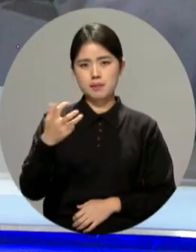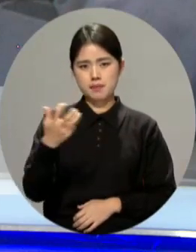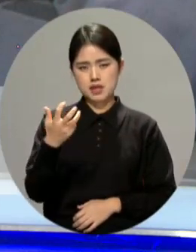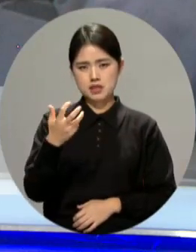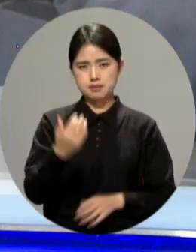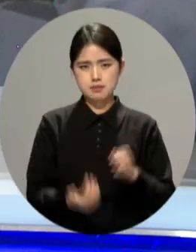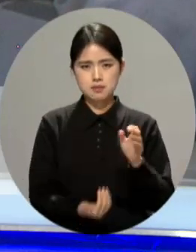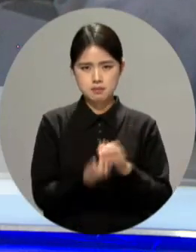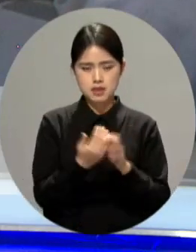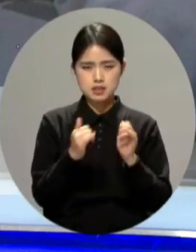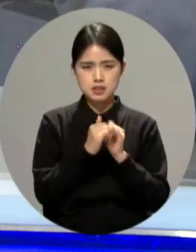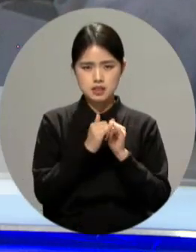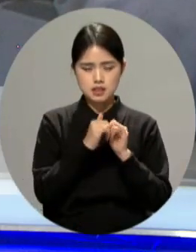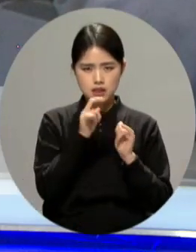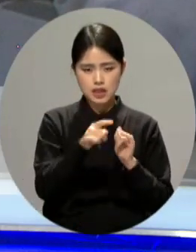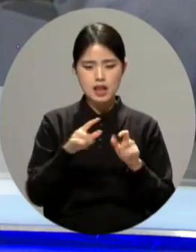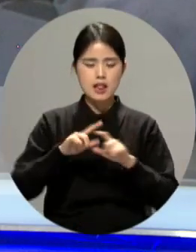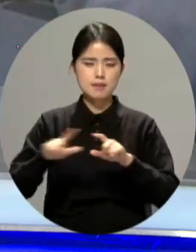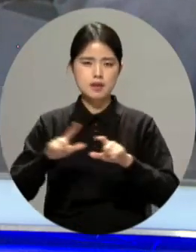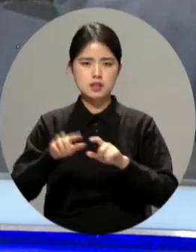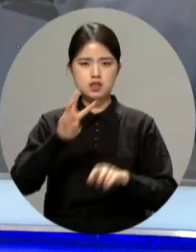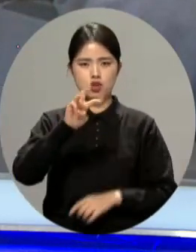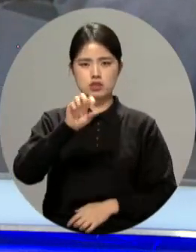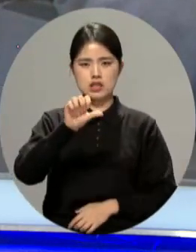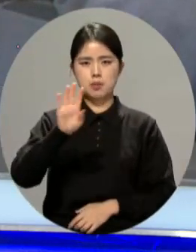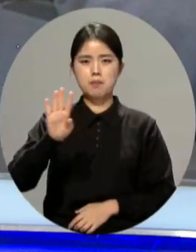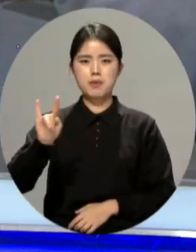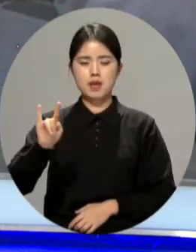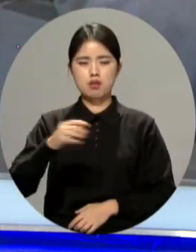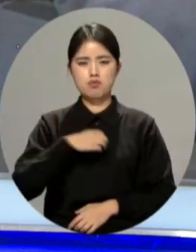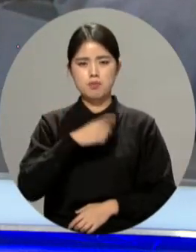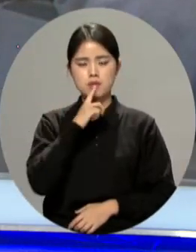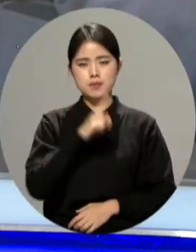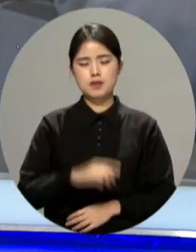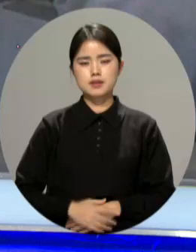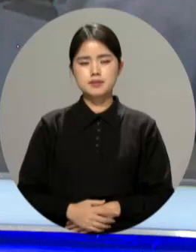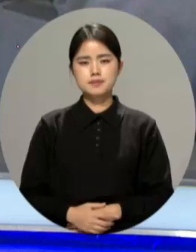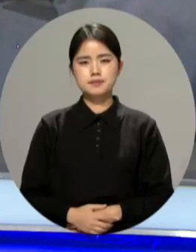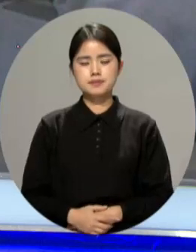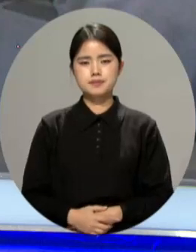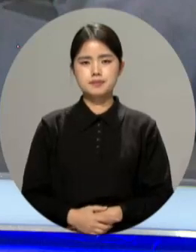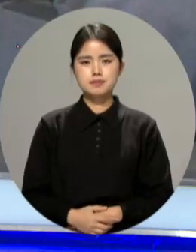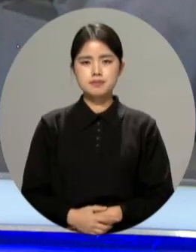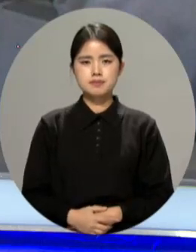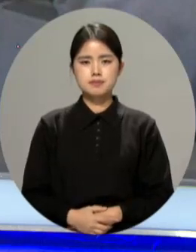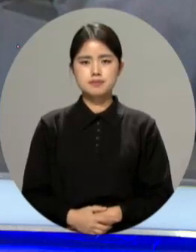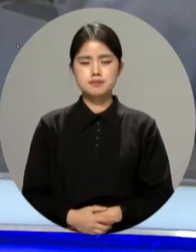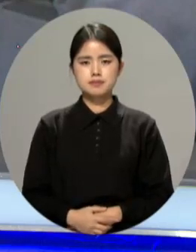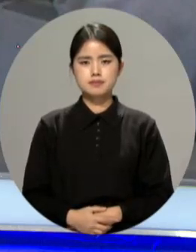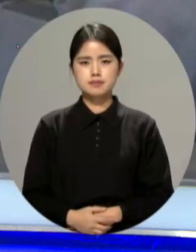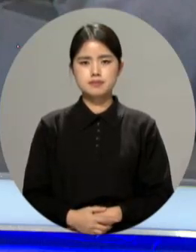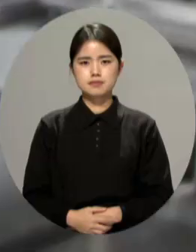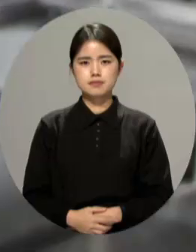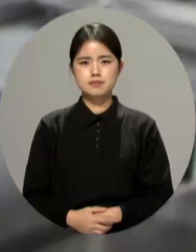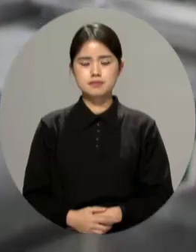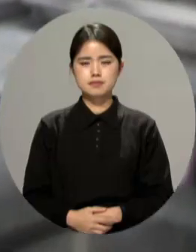발병률이 일반인의 35배에 이른다고 합니다. 보도에 이창익 기자입니다.